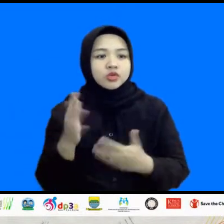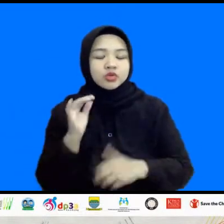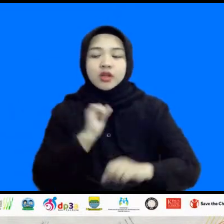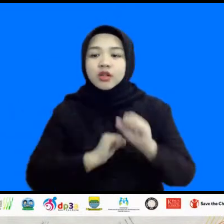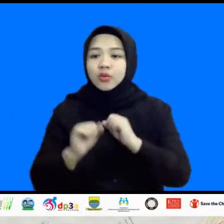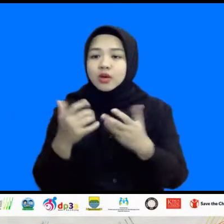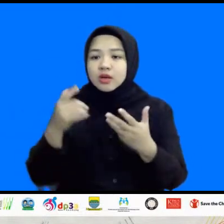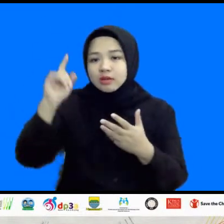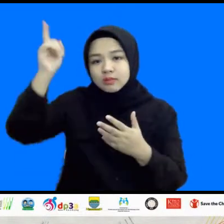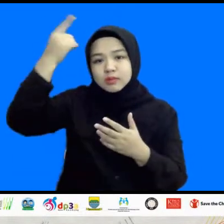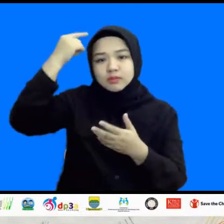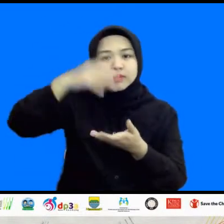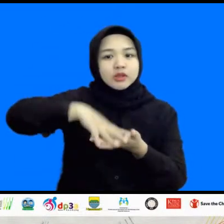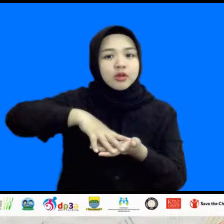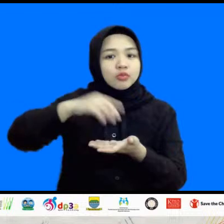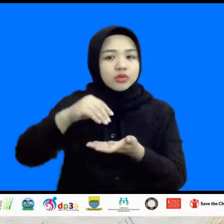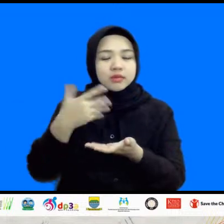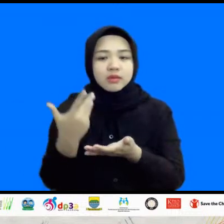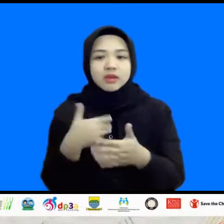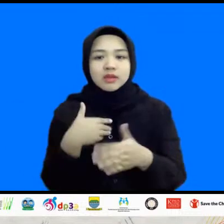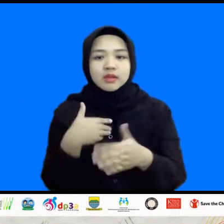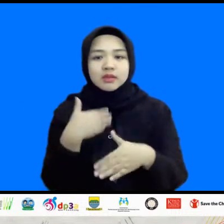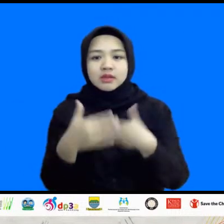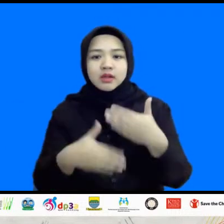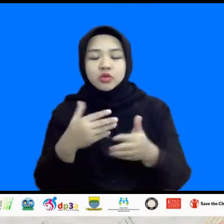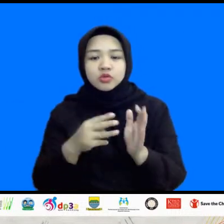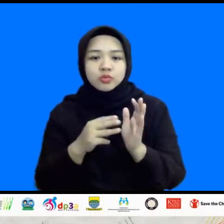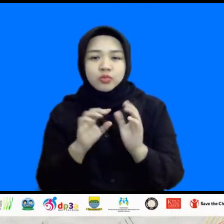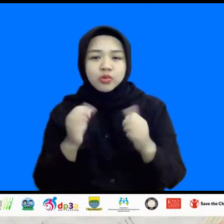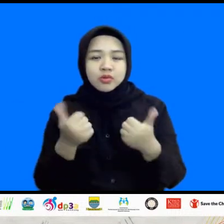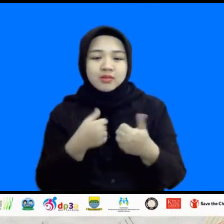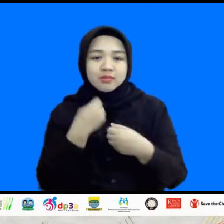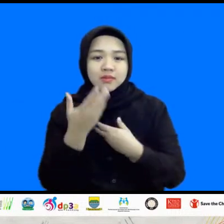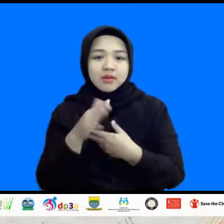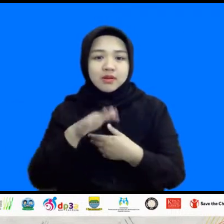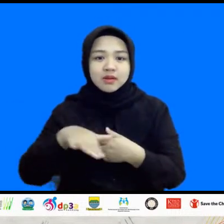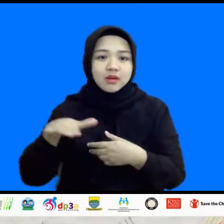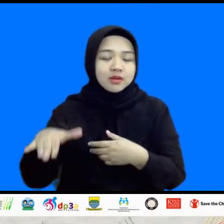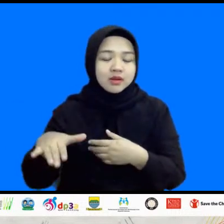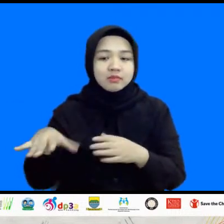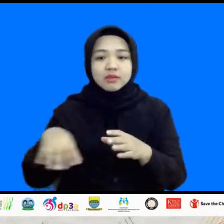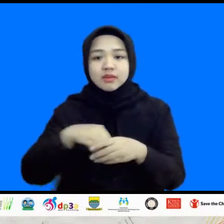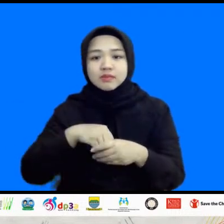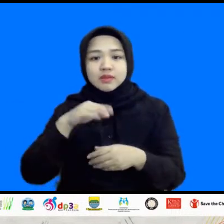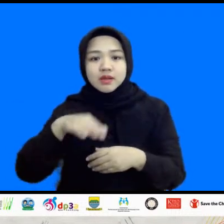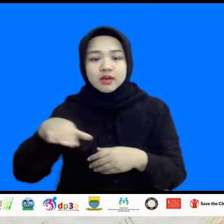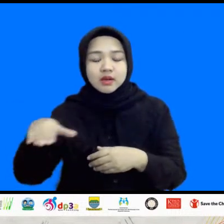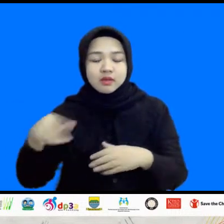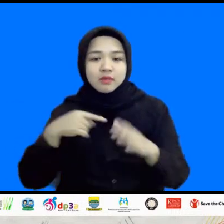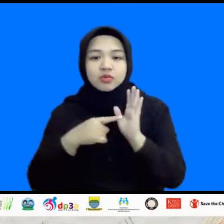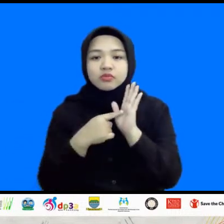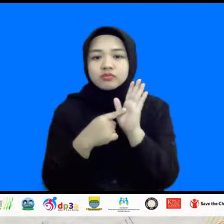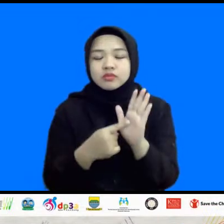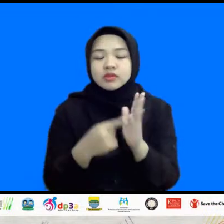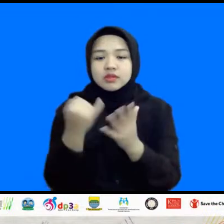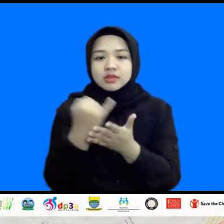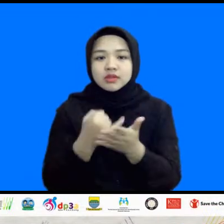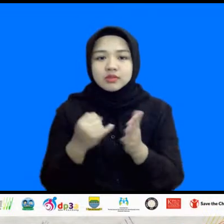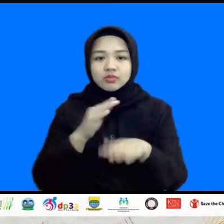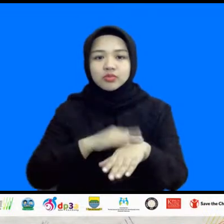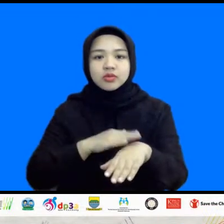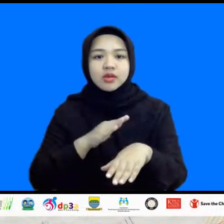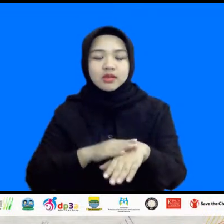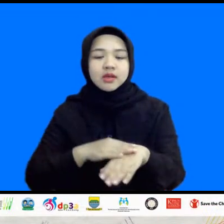dilakukan pemerintah pusat dalam menindaklanjuti model penyampaian suara anak atau partisipasi anak melalui pertunjukan seni budaya pada